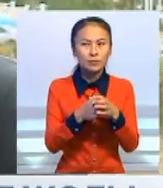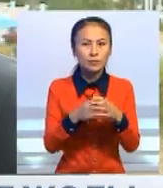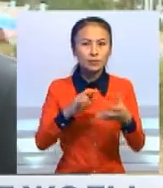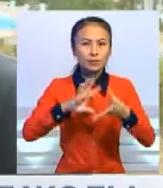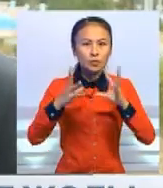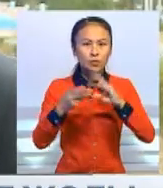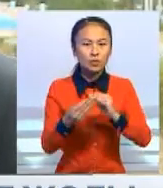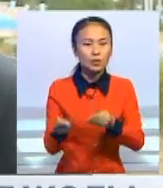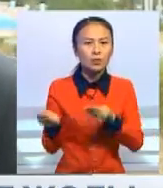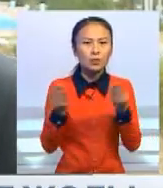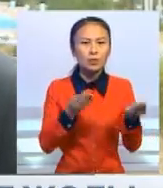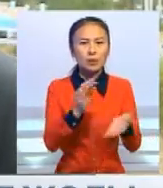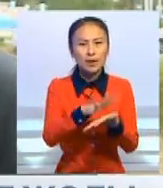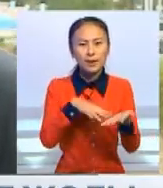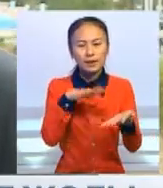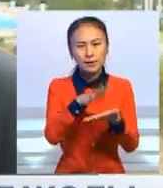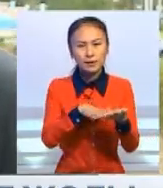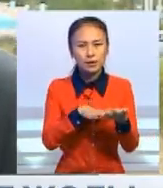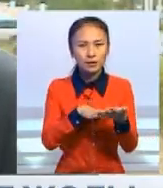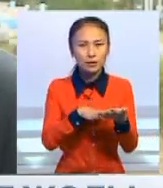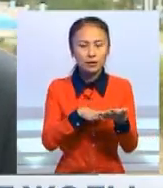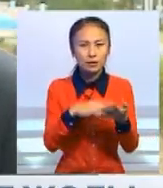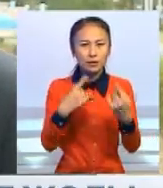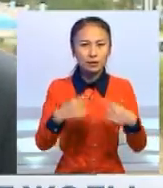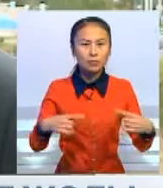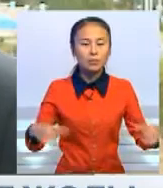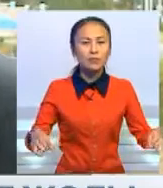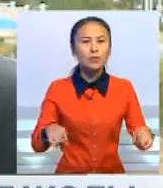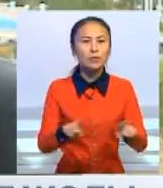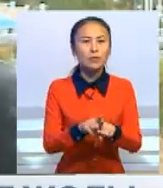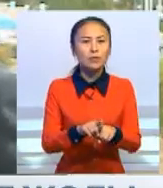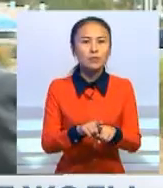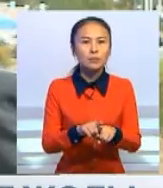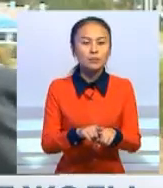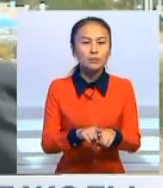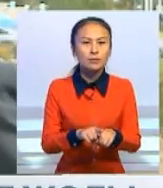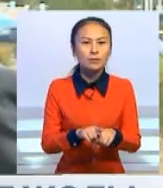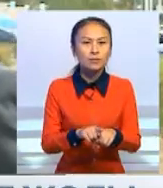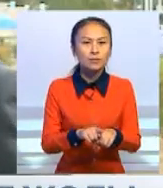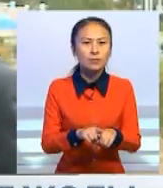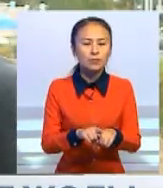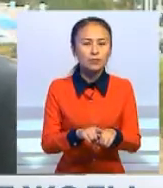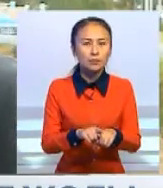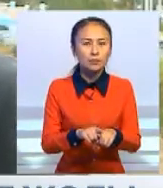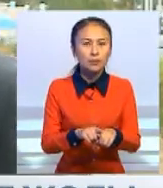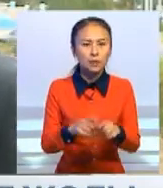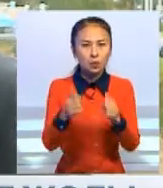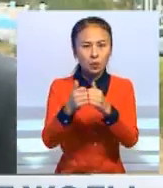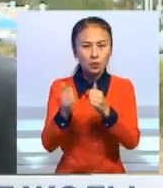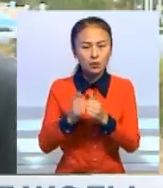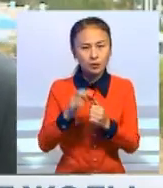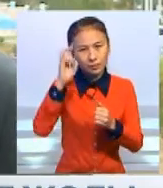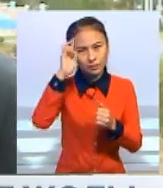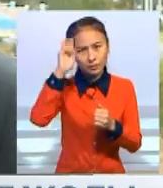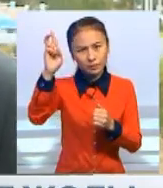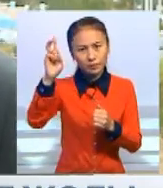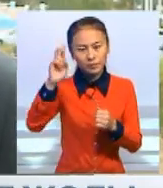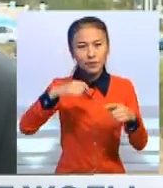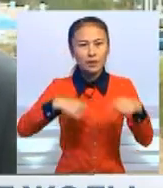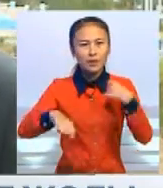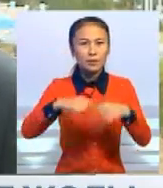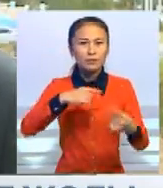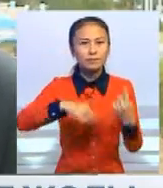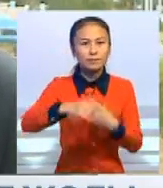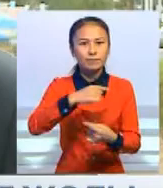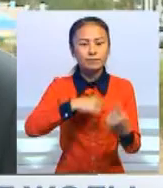арқылы әрі қарай басқа шет елдерге шығару, мына Парсы шығанағына басқа да көршілес мемлекеттерге осы тауарларды